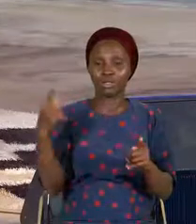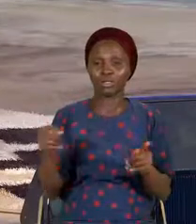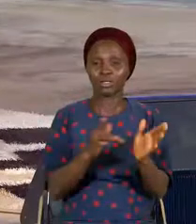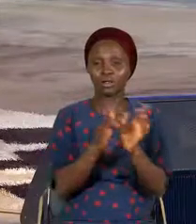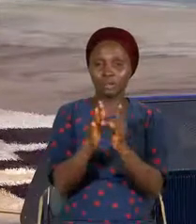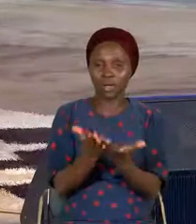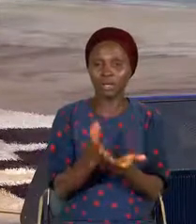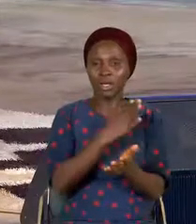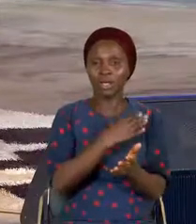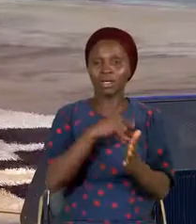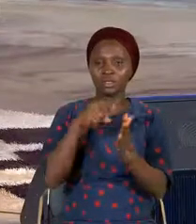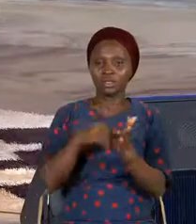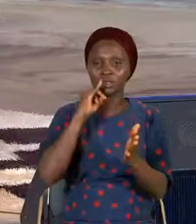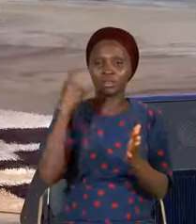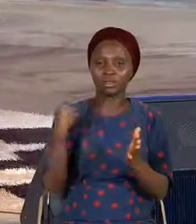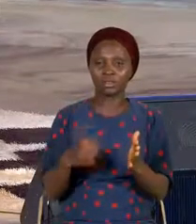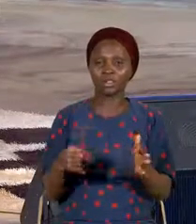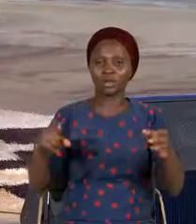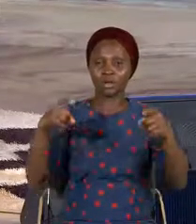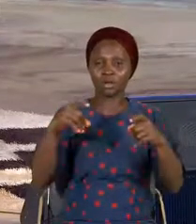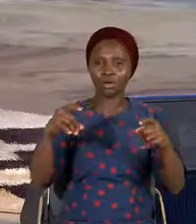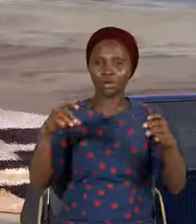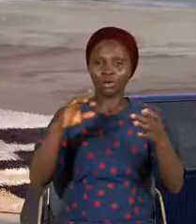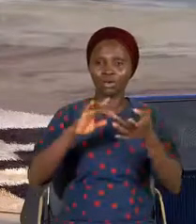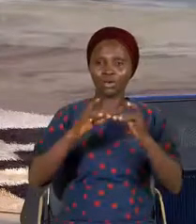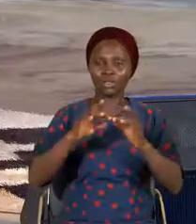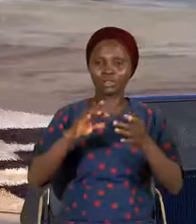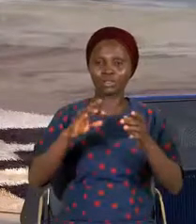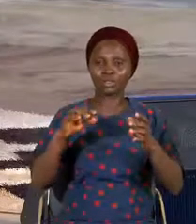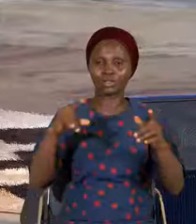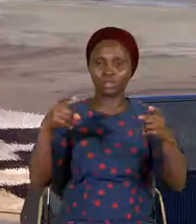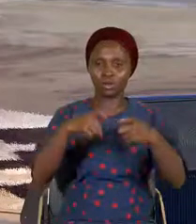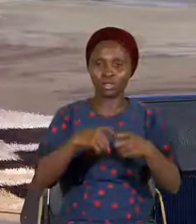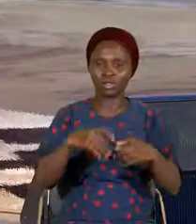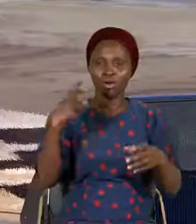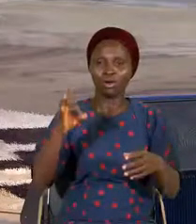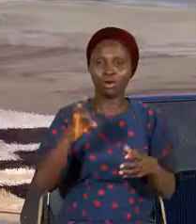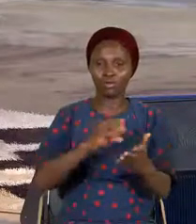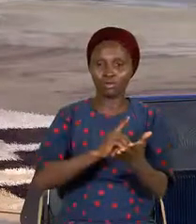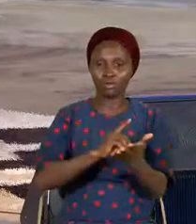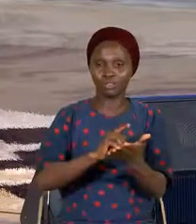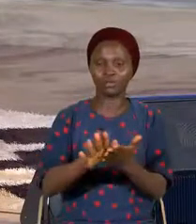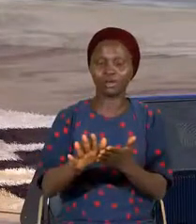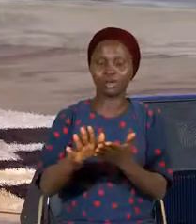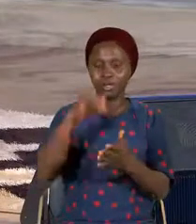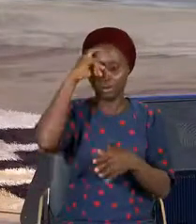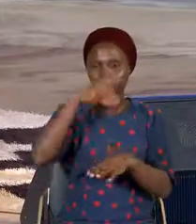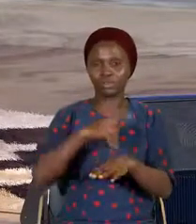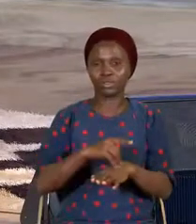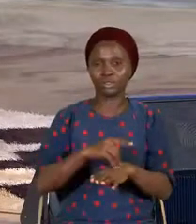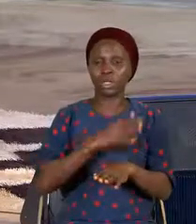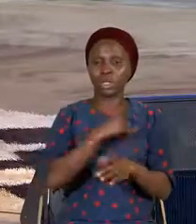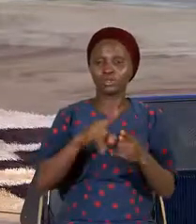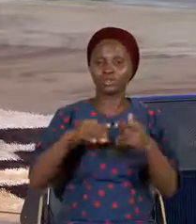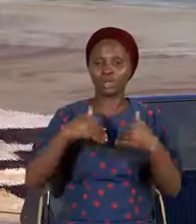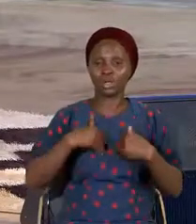Bible. Et c'est là la collection de la sagesse divine. Pour avoir